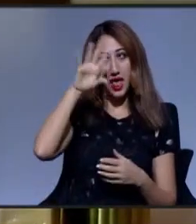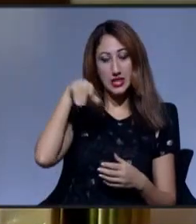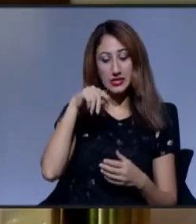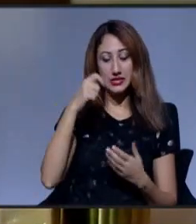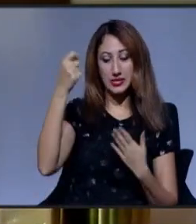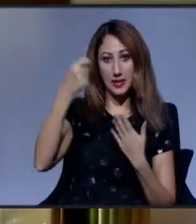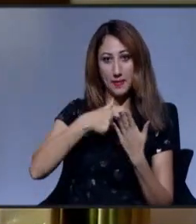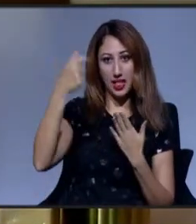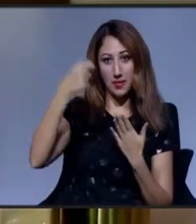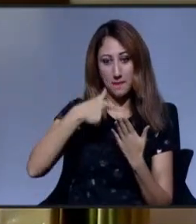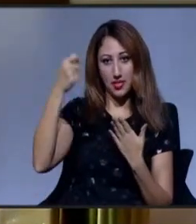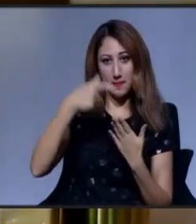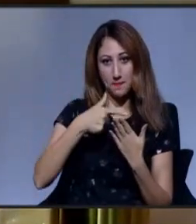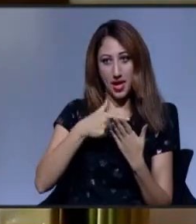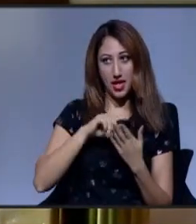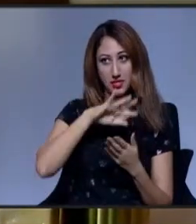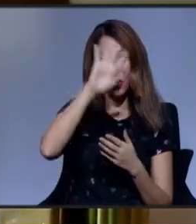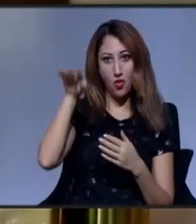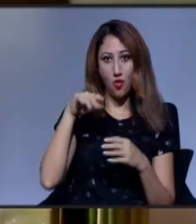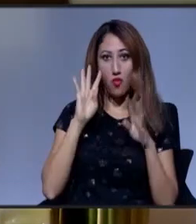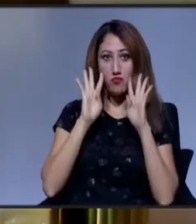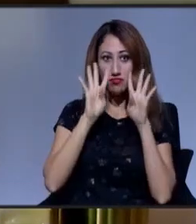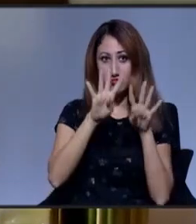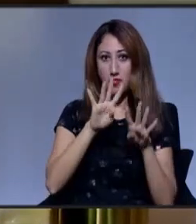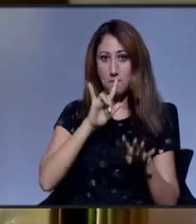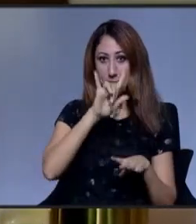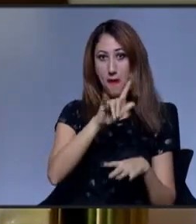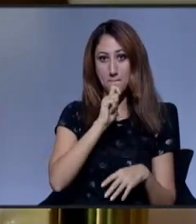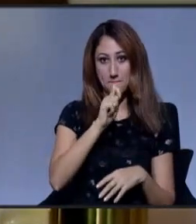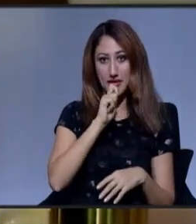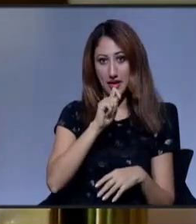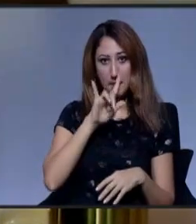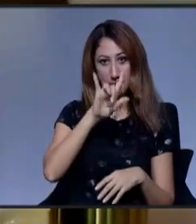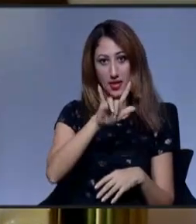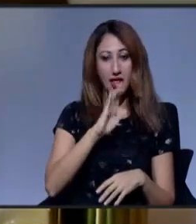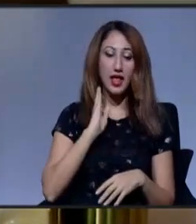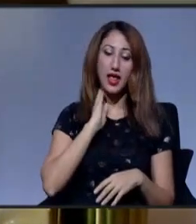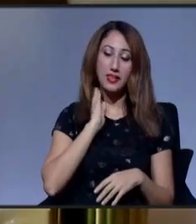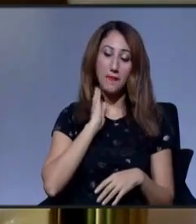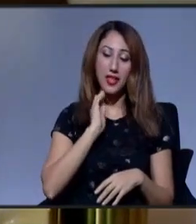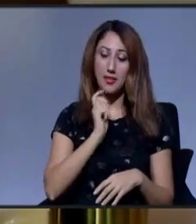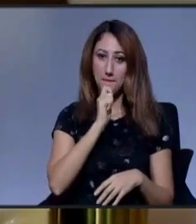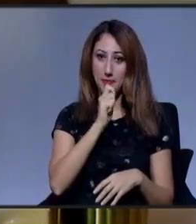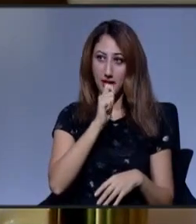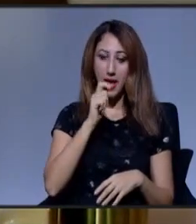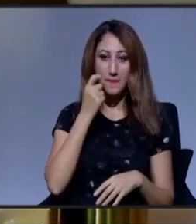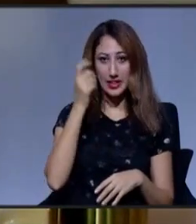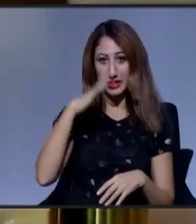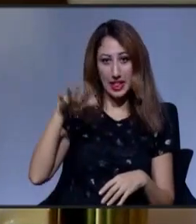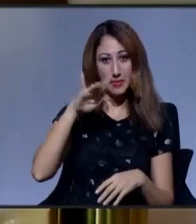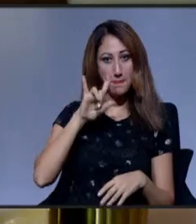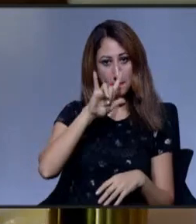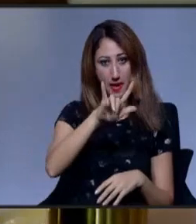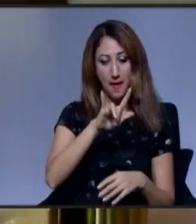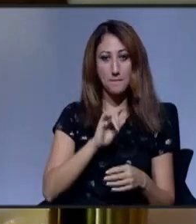حضراتكم ويعني اقبالكم الجميل على البرنامج وعلى الخدمات اللي بيقدمها البرنامج. ونوعدكم ان شاء الله